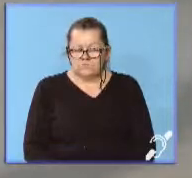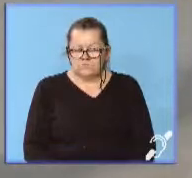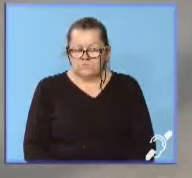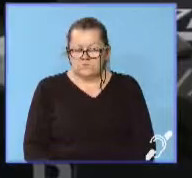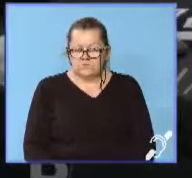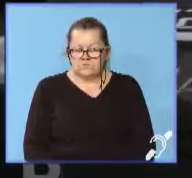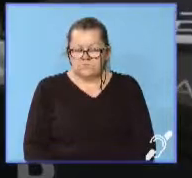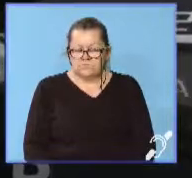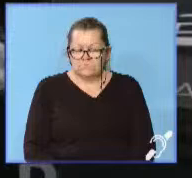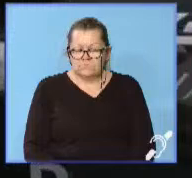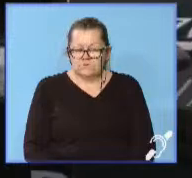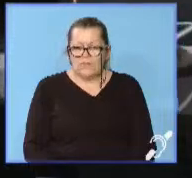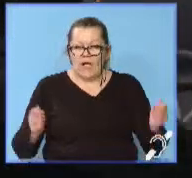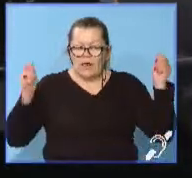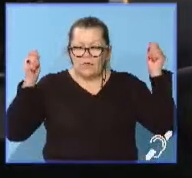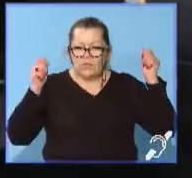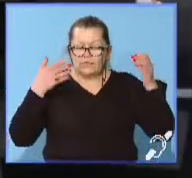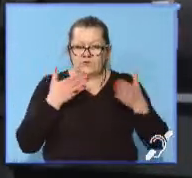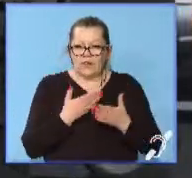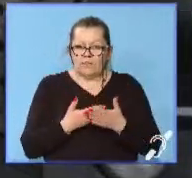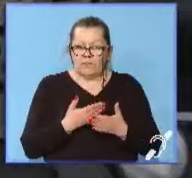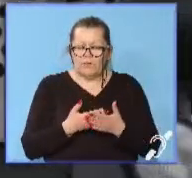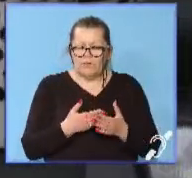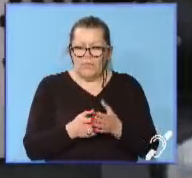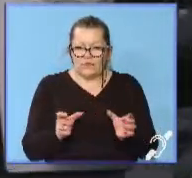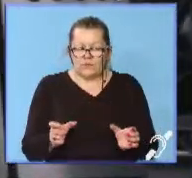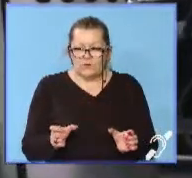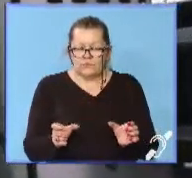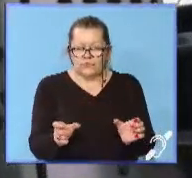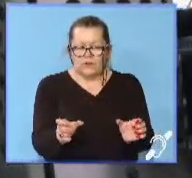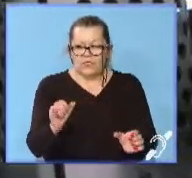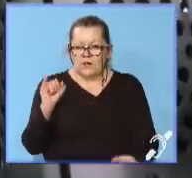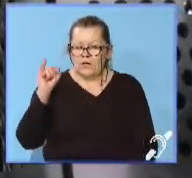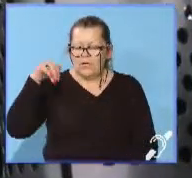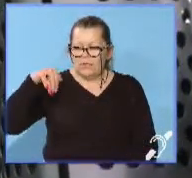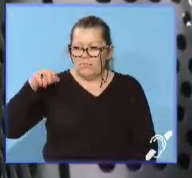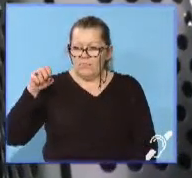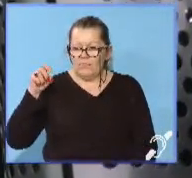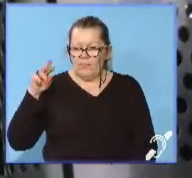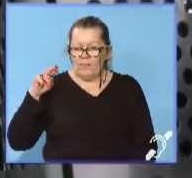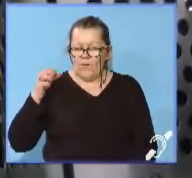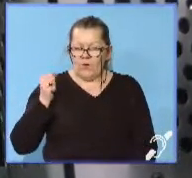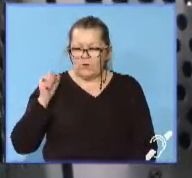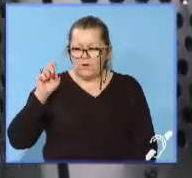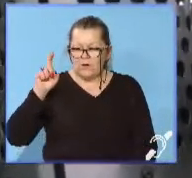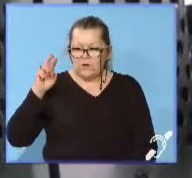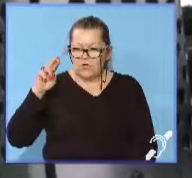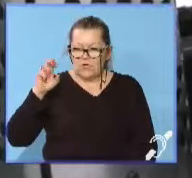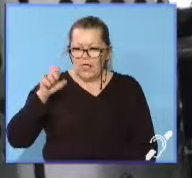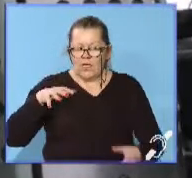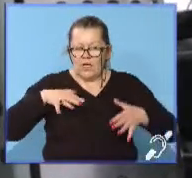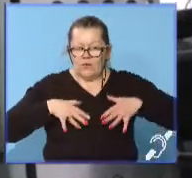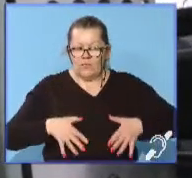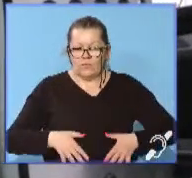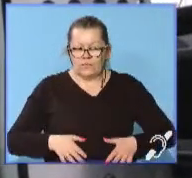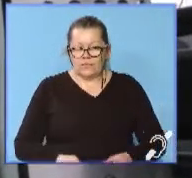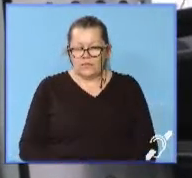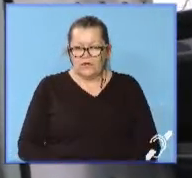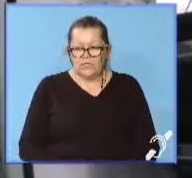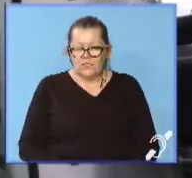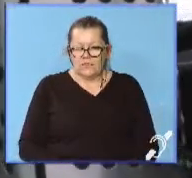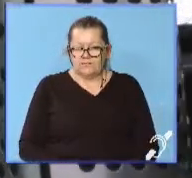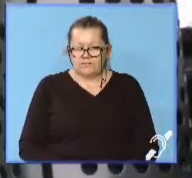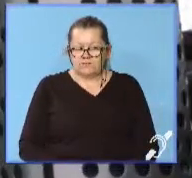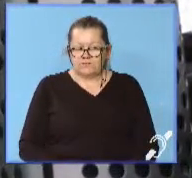Drăgănești protestăm În primul rând pentru stoparea importurilor de cereale din Ucraina și întreruperea tranzitului